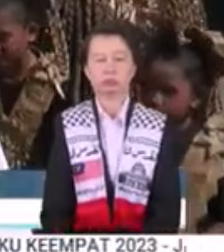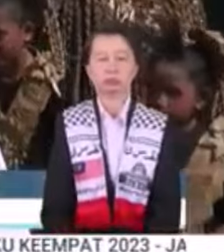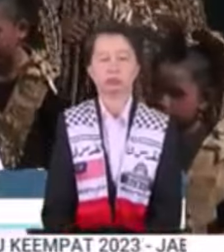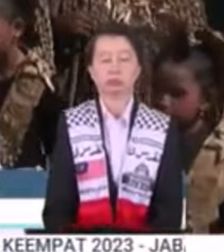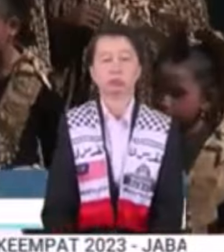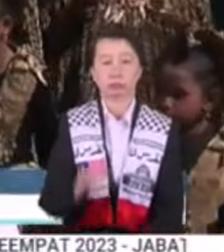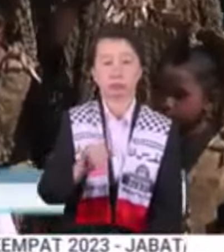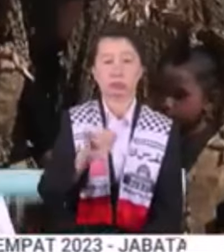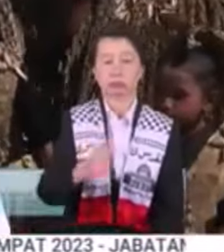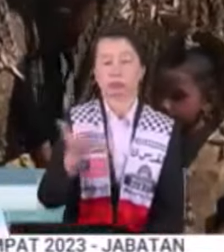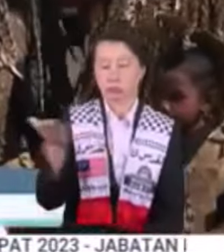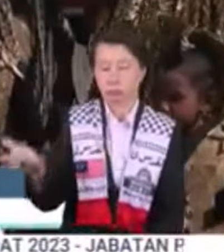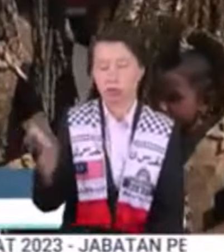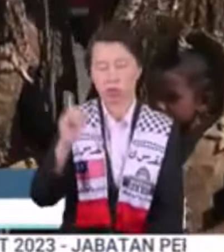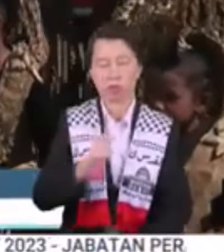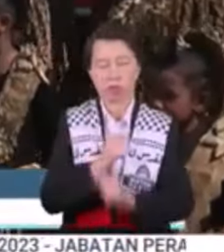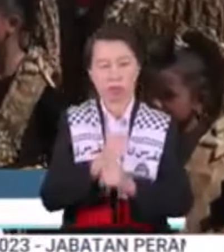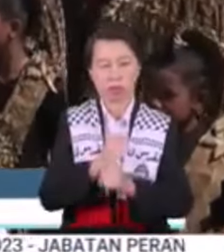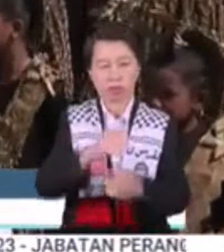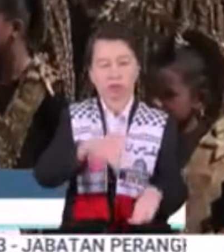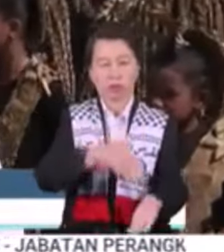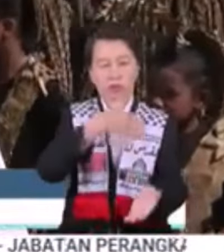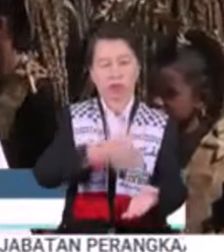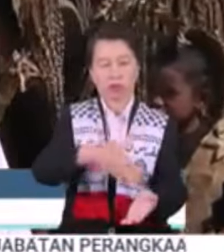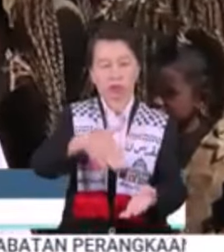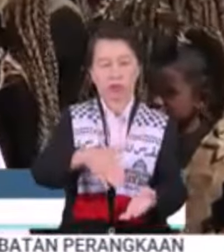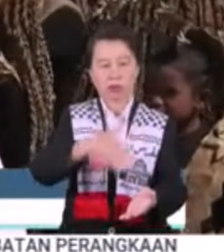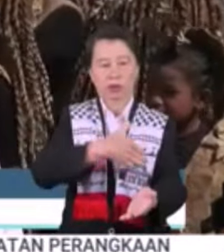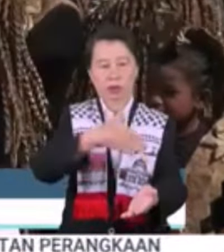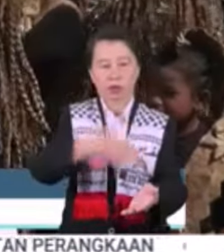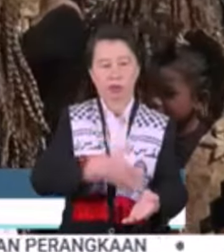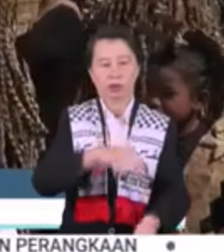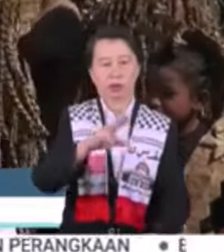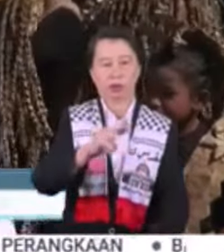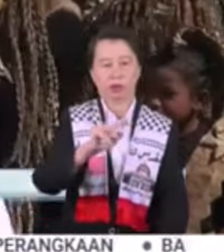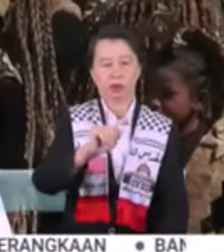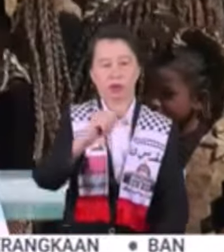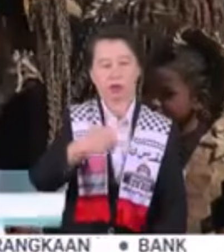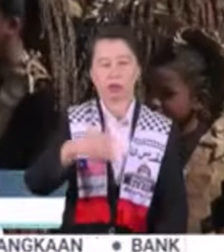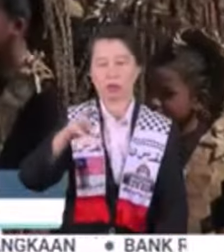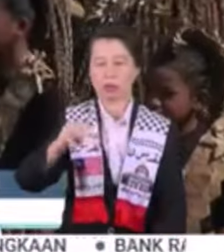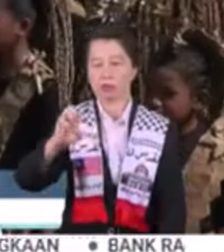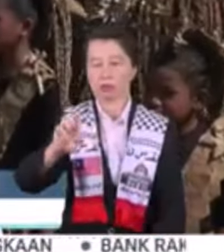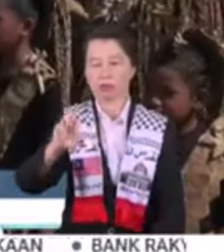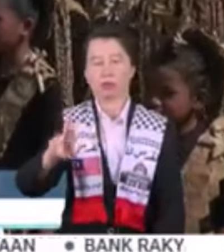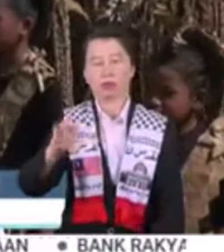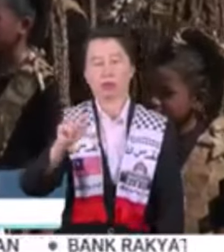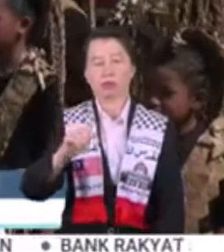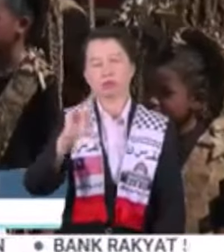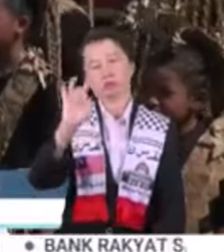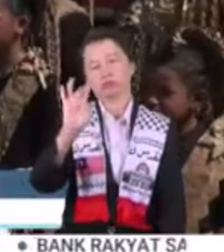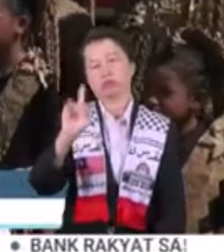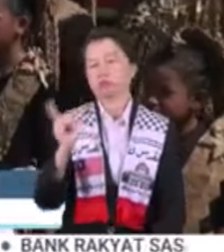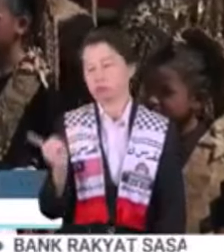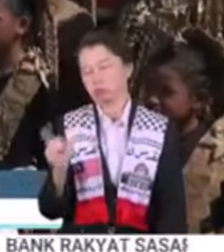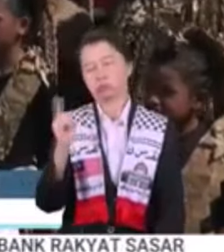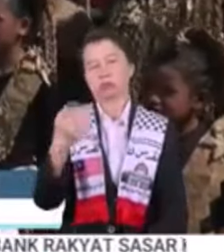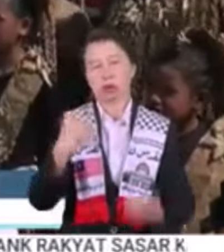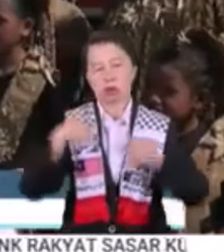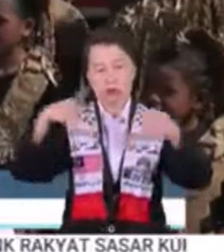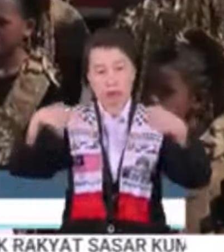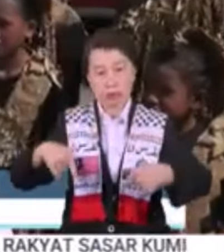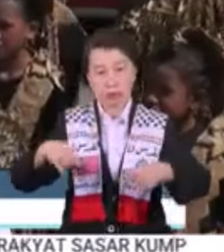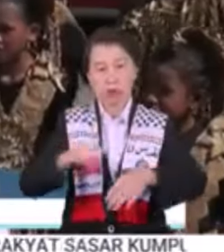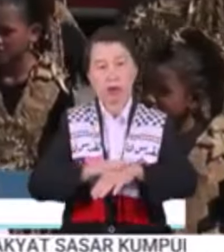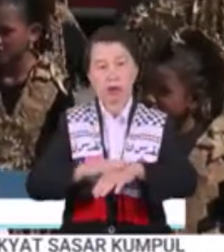Mereka perlu mempertahankan tarian Mahmeri ini sebab inilah sahaja yang ada di negara kita. Ya. Kaum